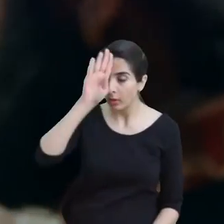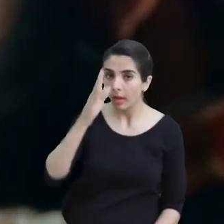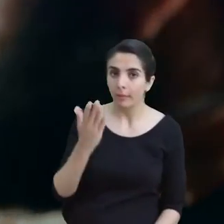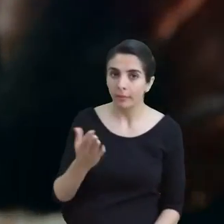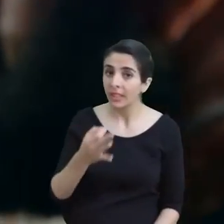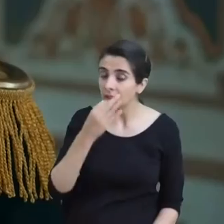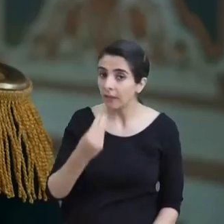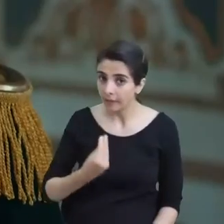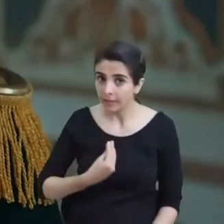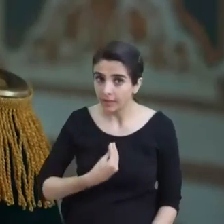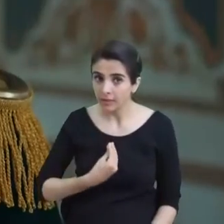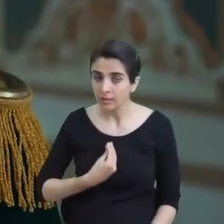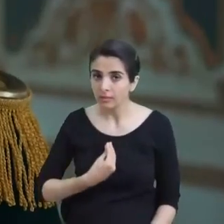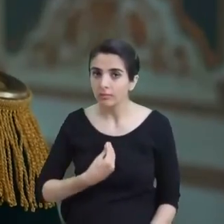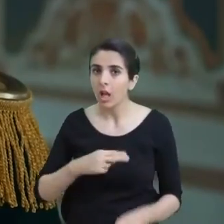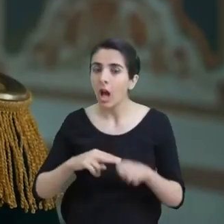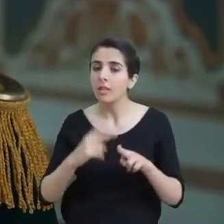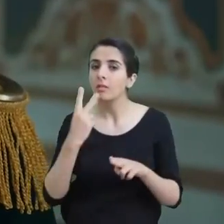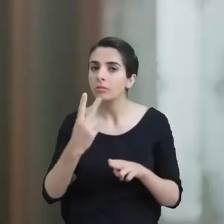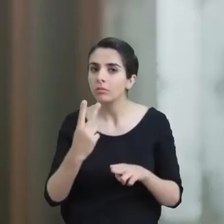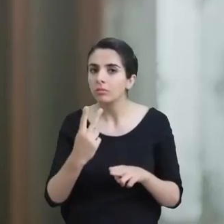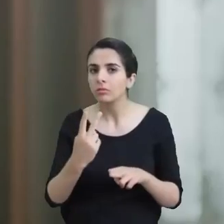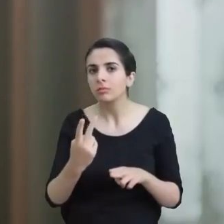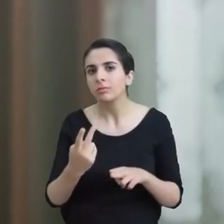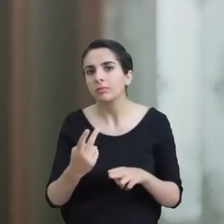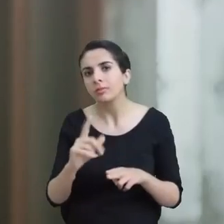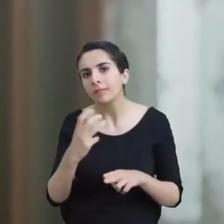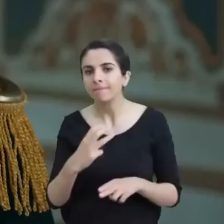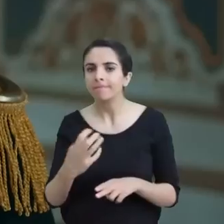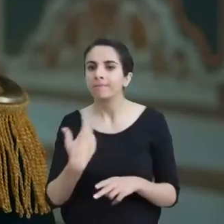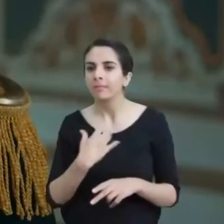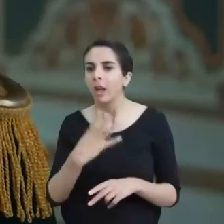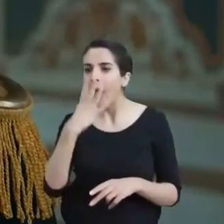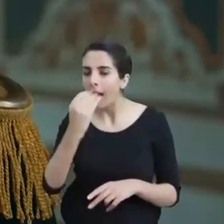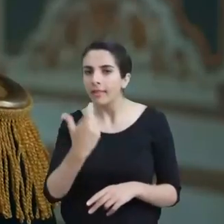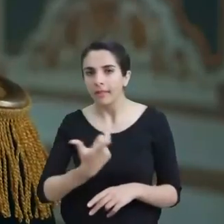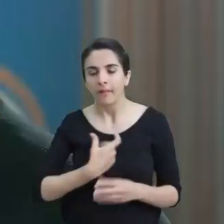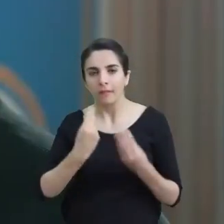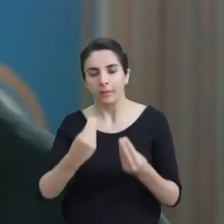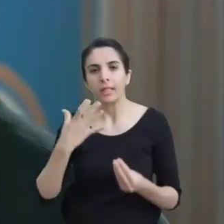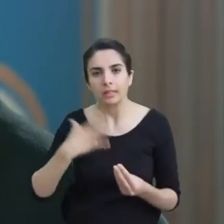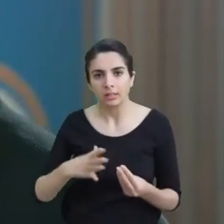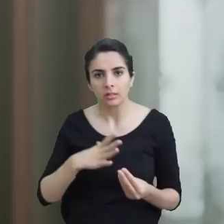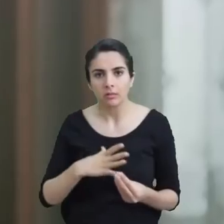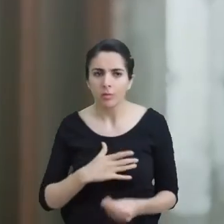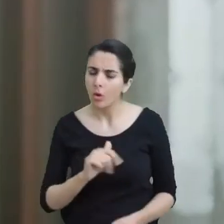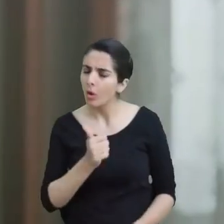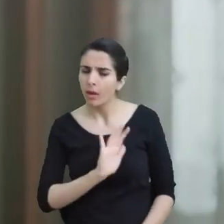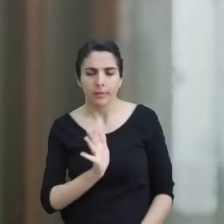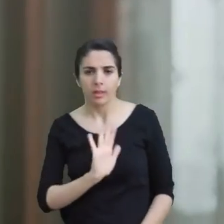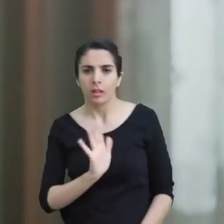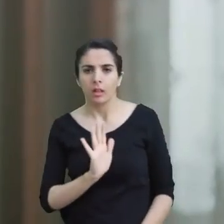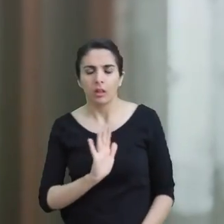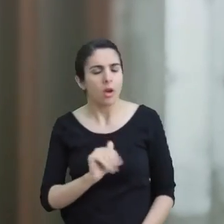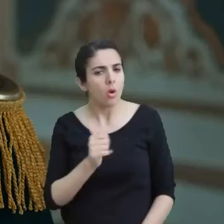Sultanım, izin verirseniz Kadı Gıyasettin'i bir liyakat nişanıyla ödüllendirmek isterim. İstirham